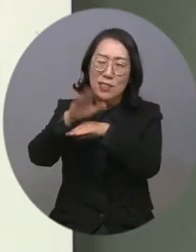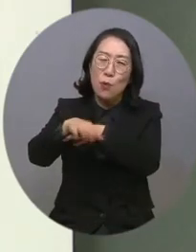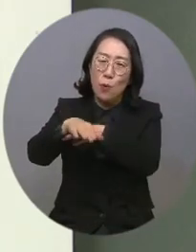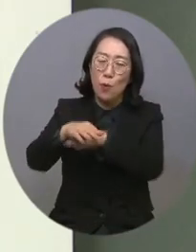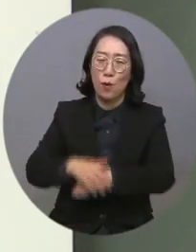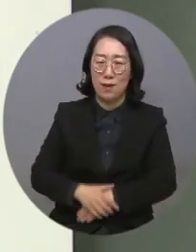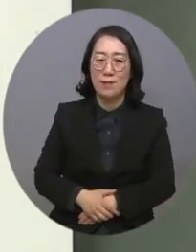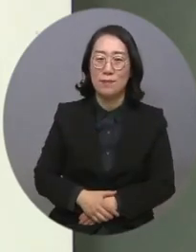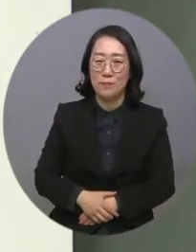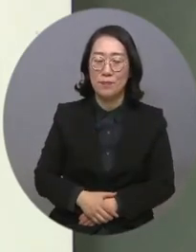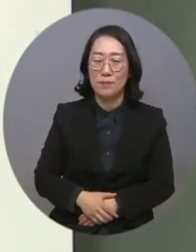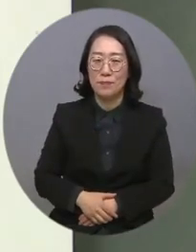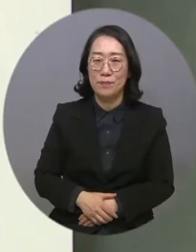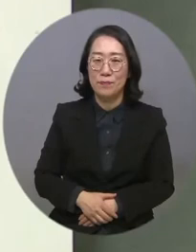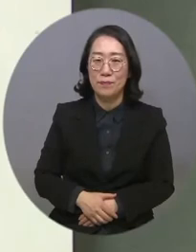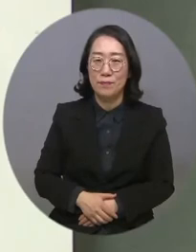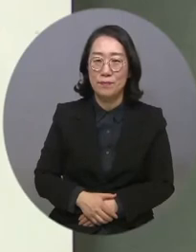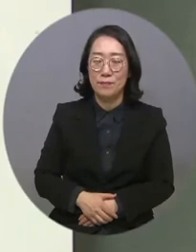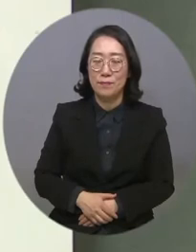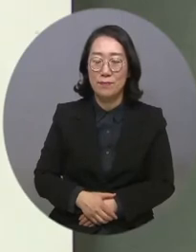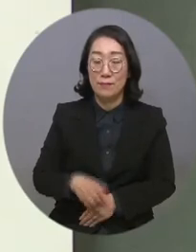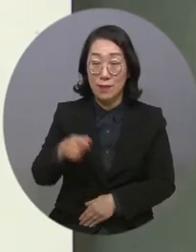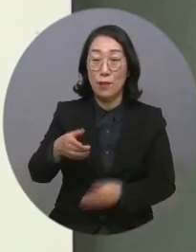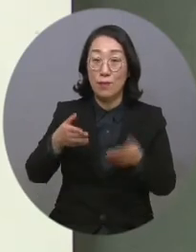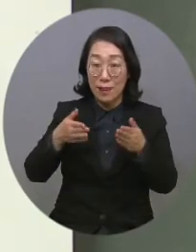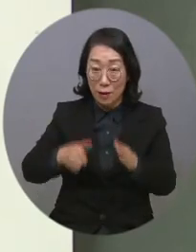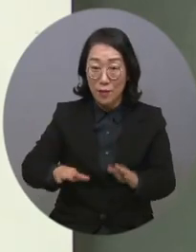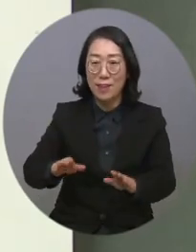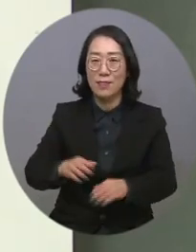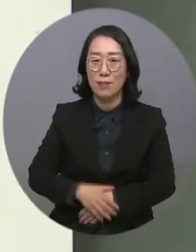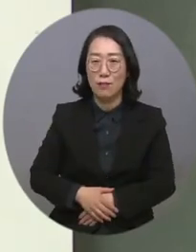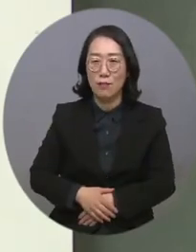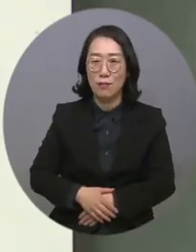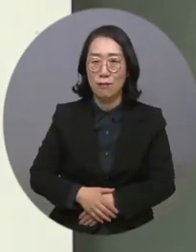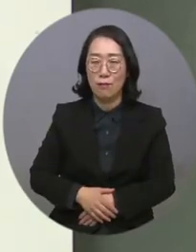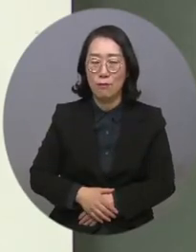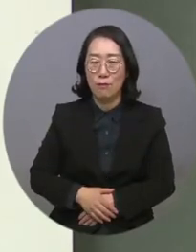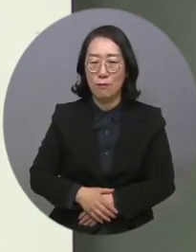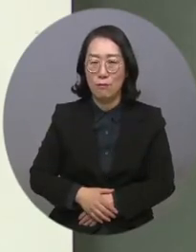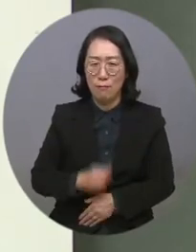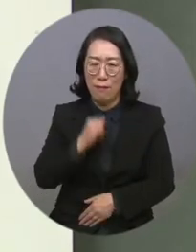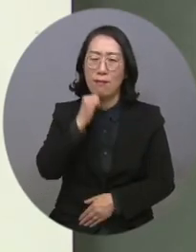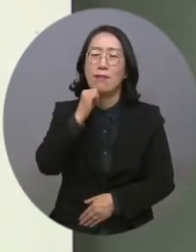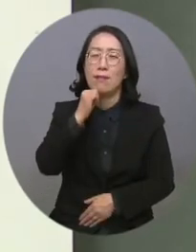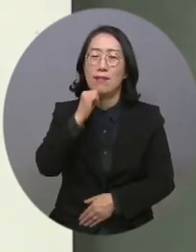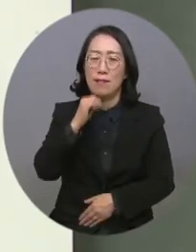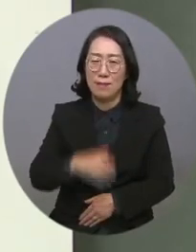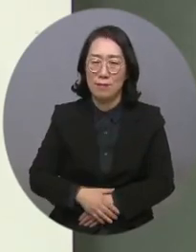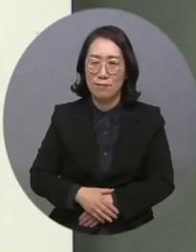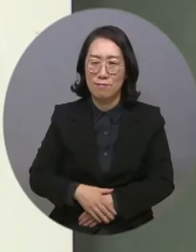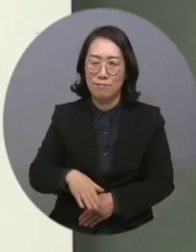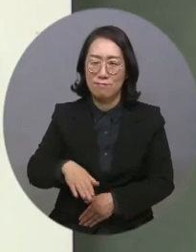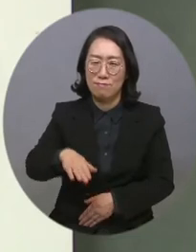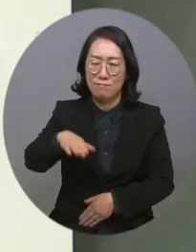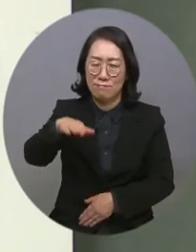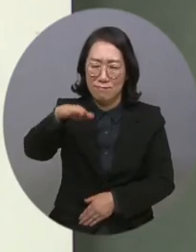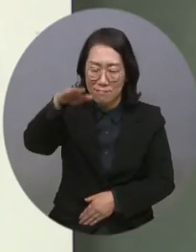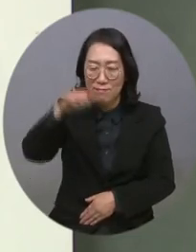예. 그 기술계에서 이제 태어나서 아주 어렵게 진학도